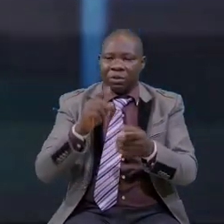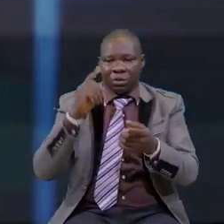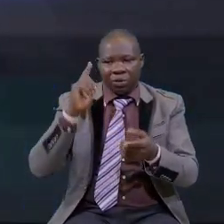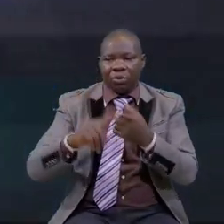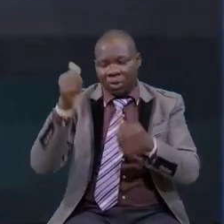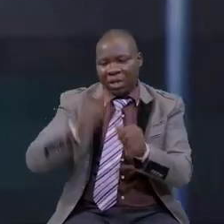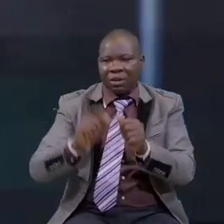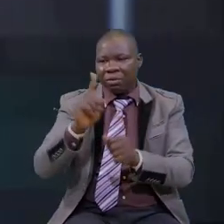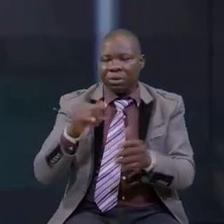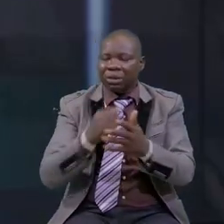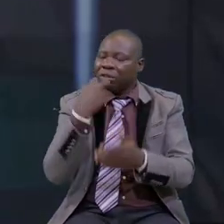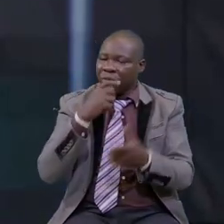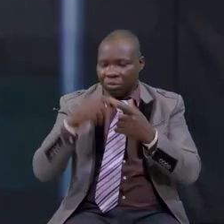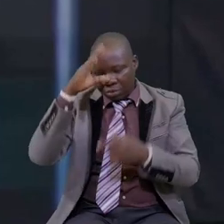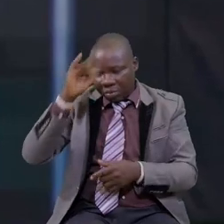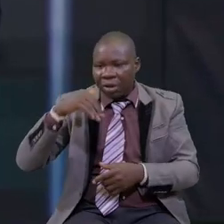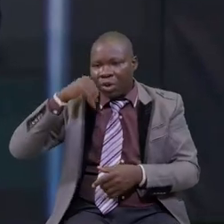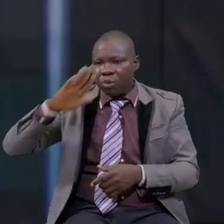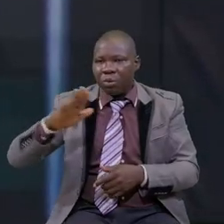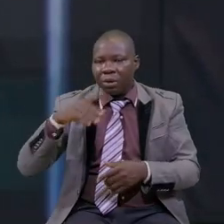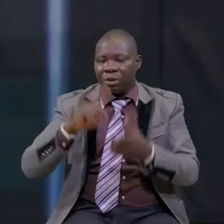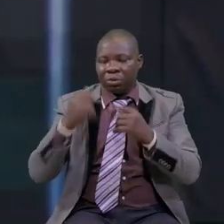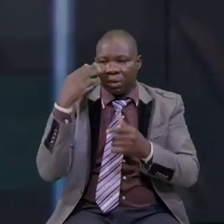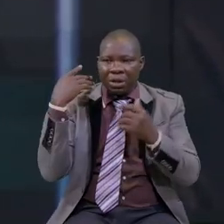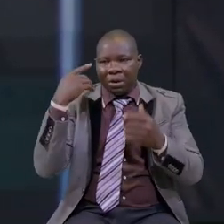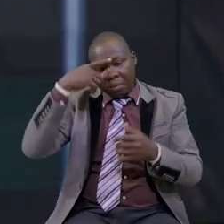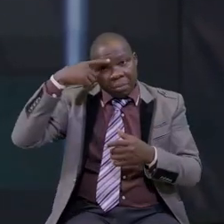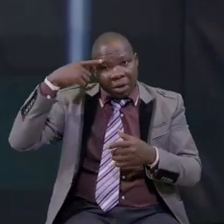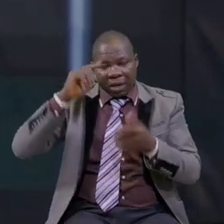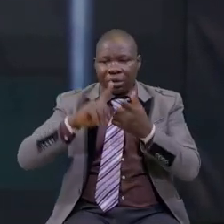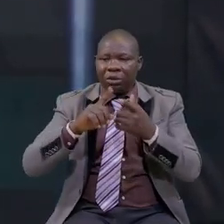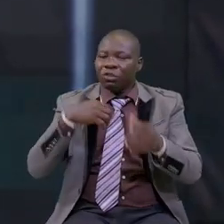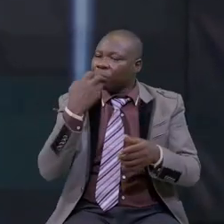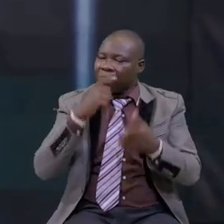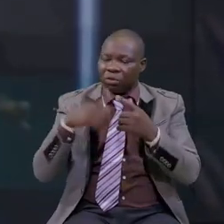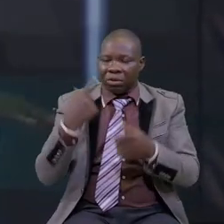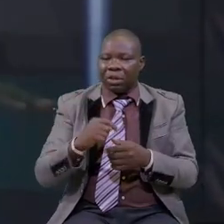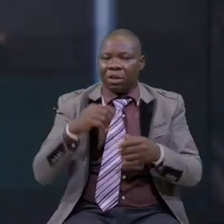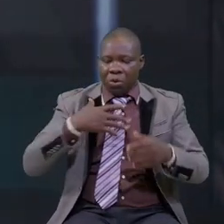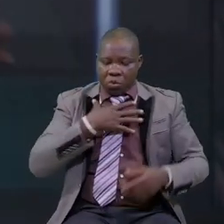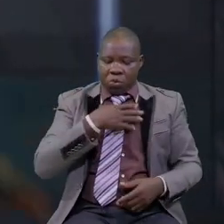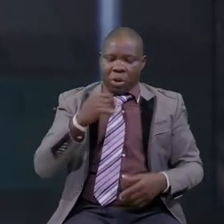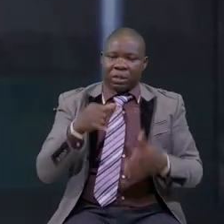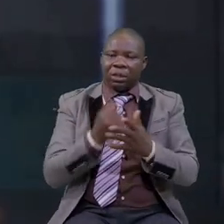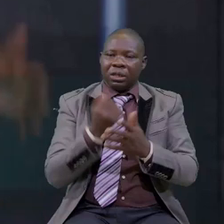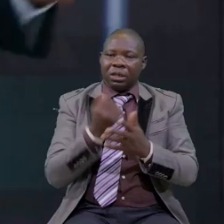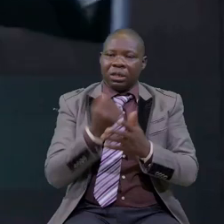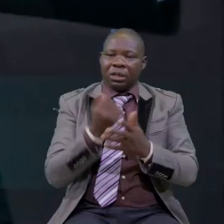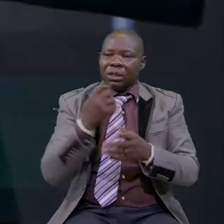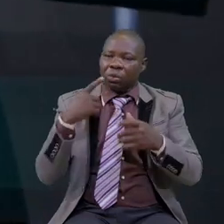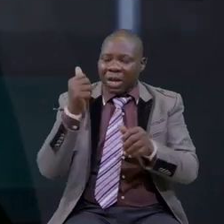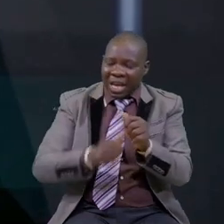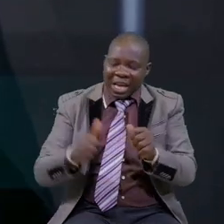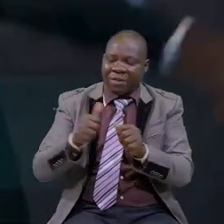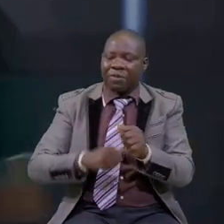hommes, elle parle aux femmes, elle parle aux noirs, elle parle aux blancs, elle parle à toutes les tribus de